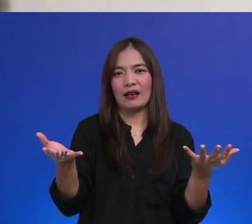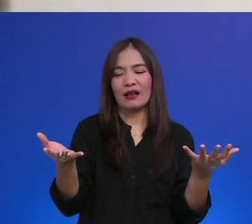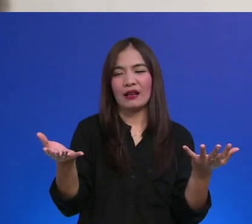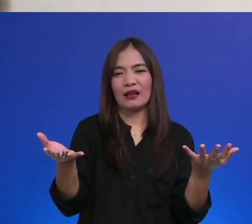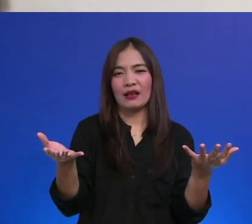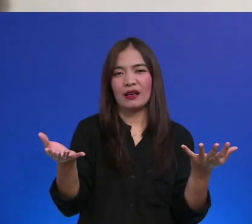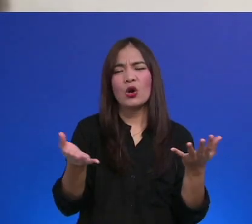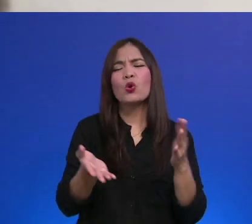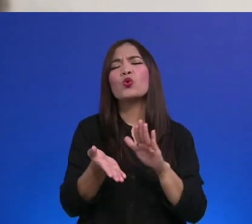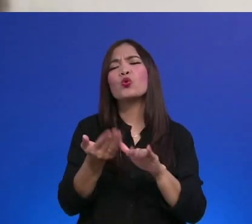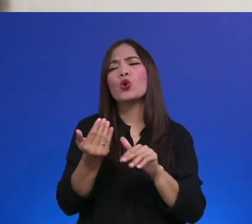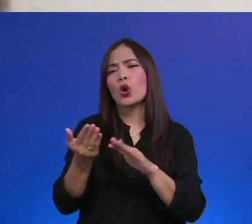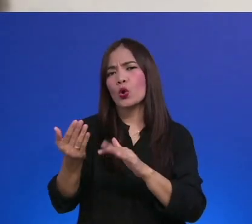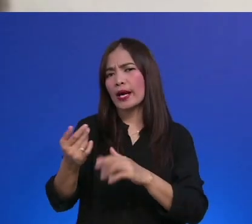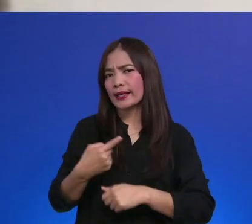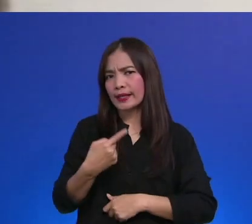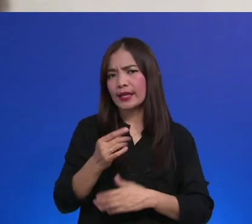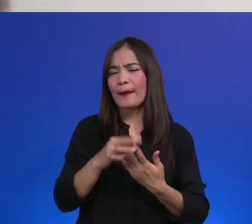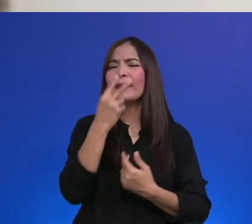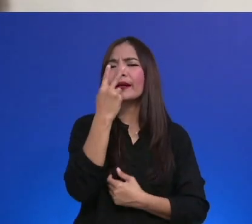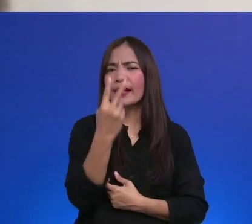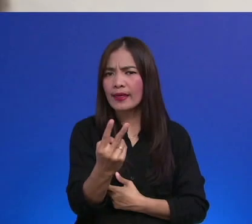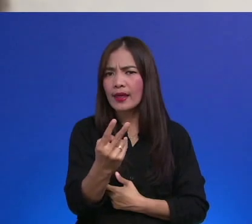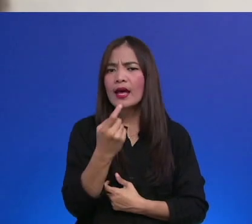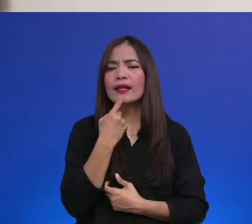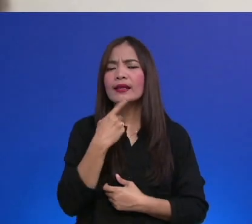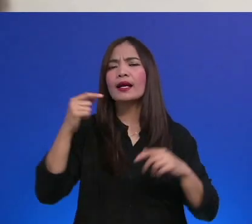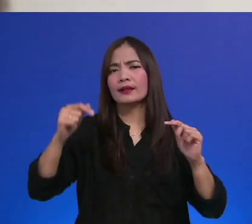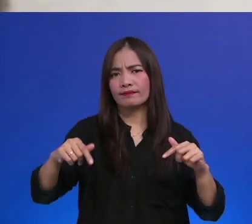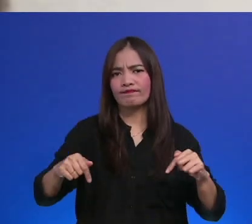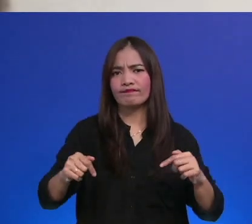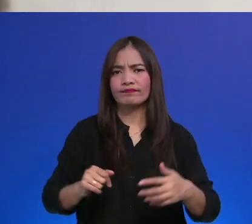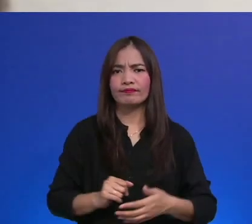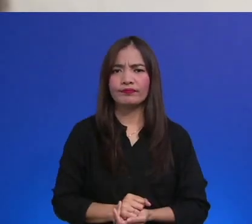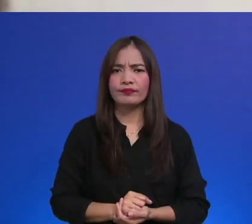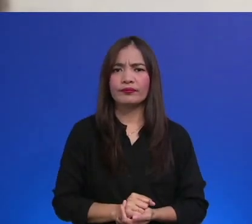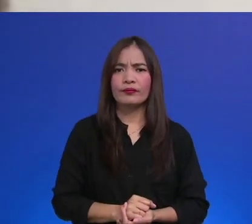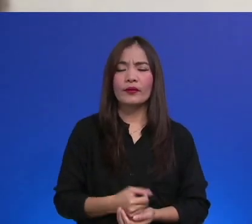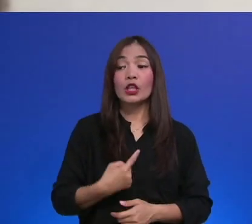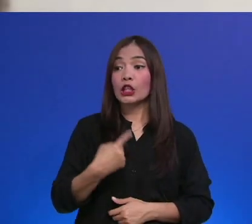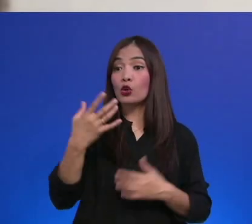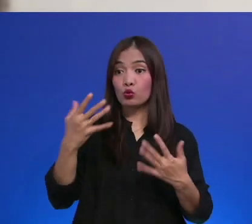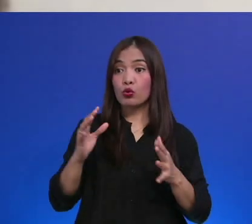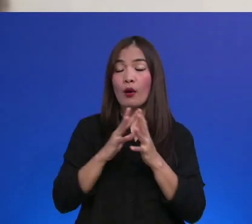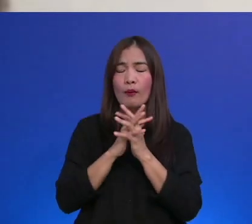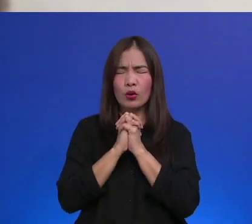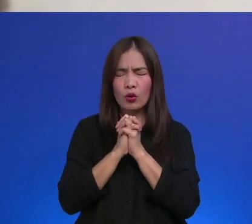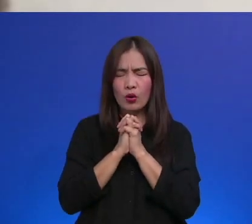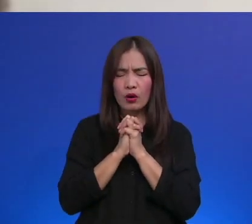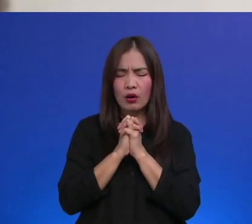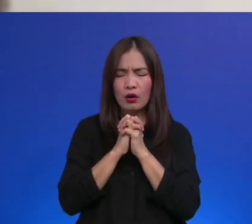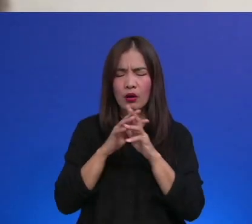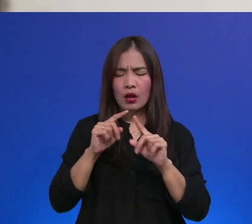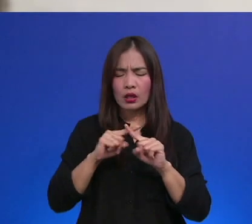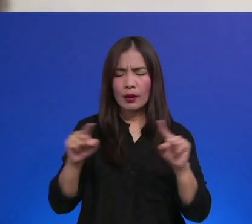sering kita menyaksikan kenyataan ini kita sudah berdoa tapi